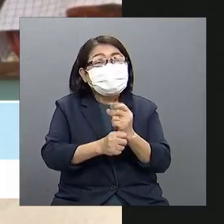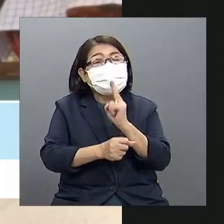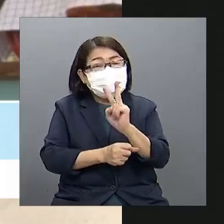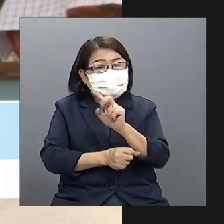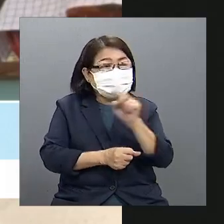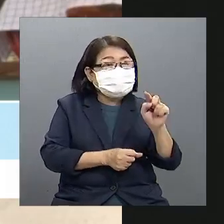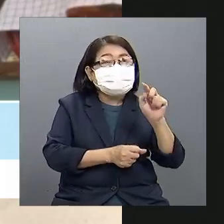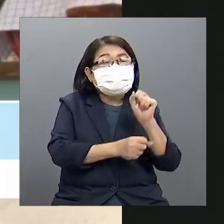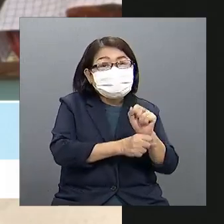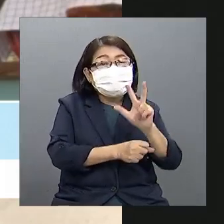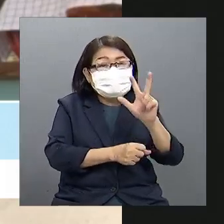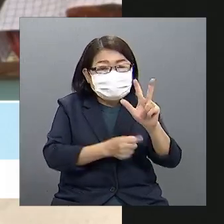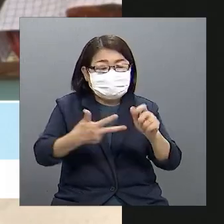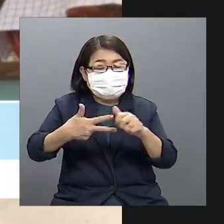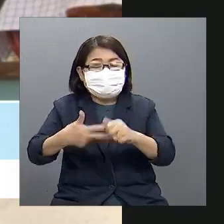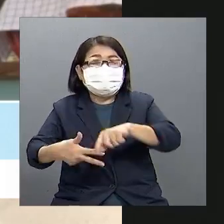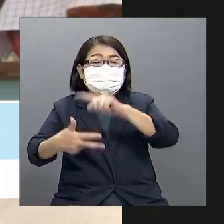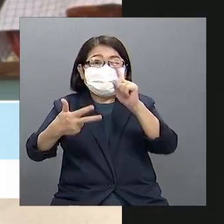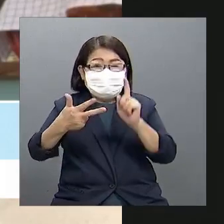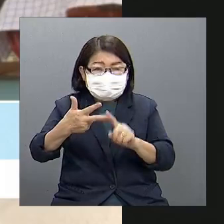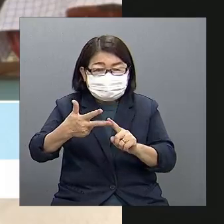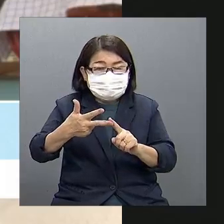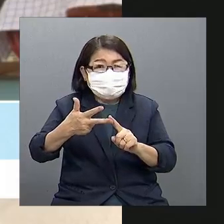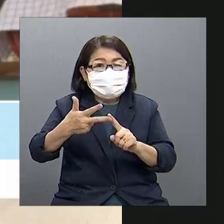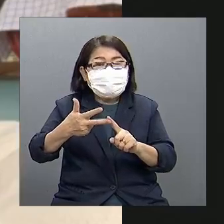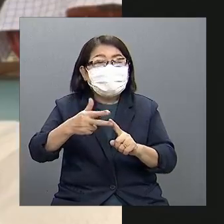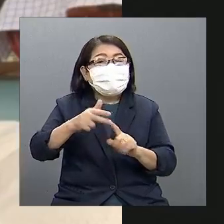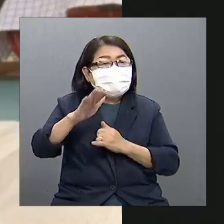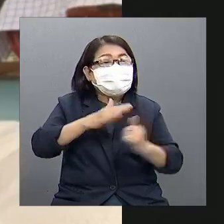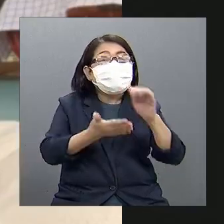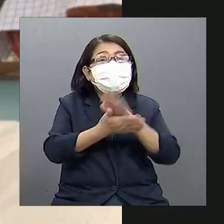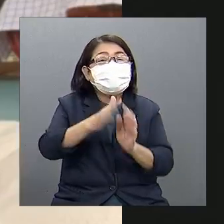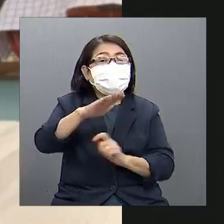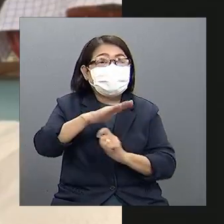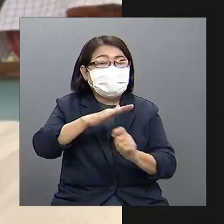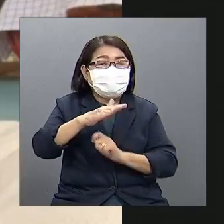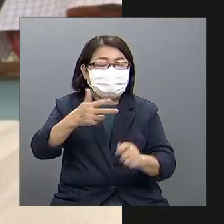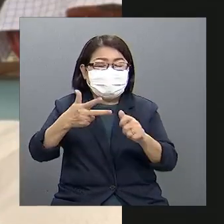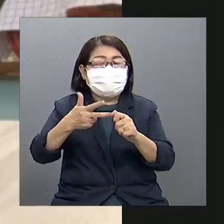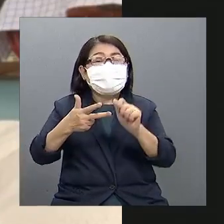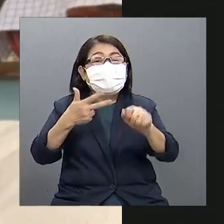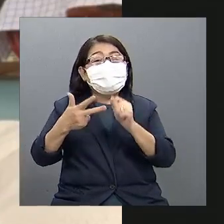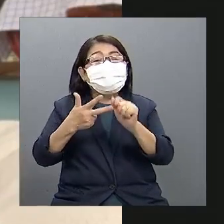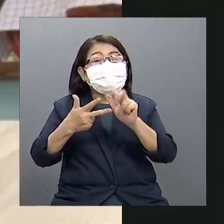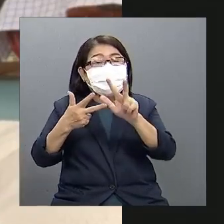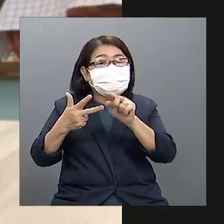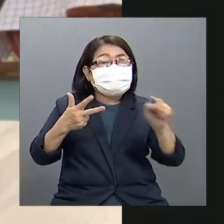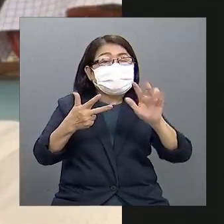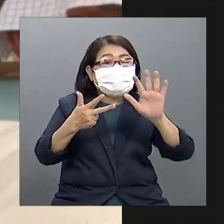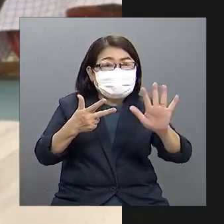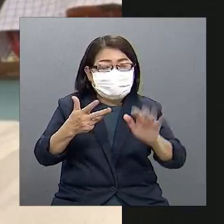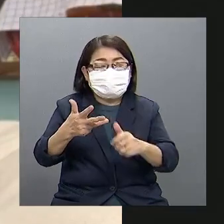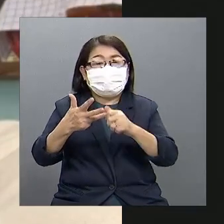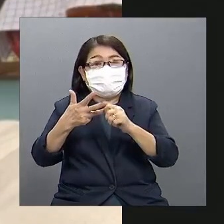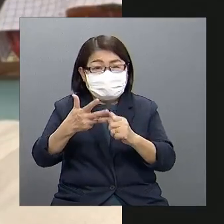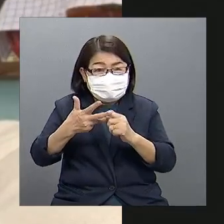เป็นช่วงวัยเด็กก็เป็นช่วงอนุบาลนะคะ 3-5 ขวบนะคะถัดไปก็จะเป็นช่วงวัยที่เราเรียกว่าวัย